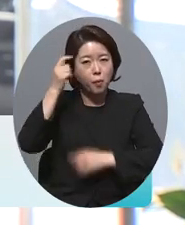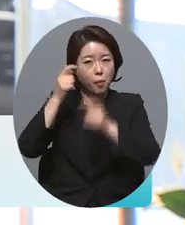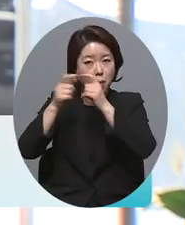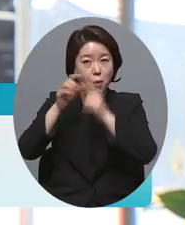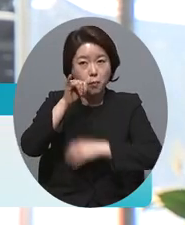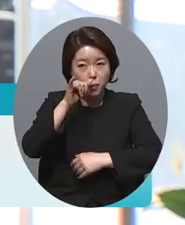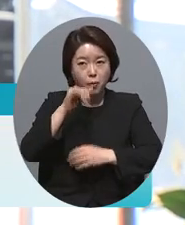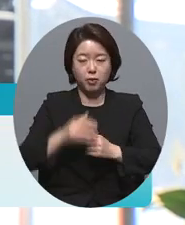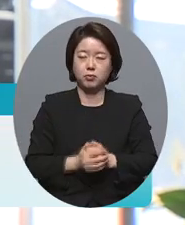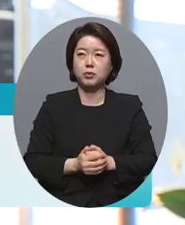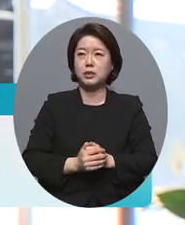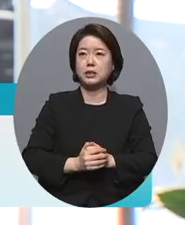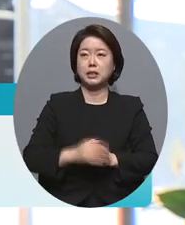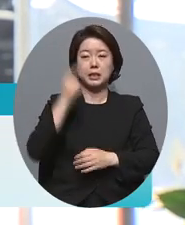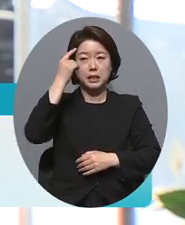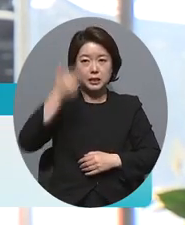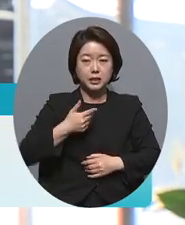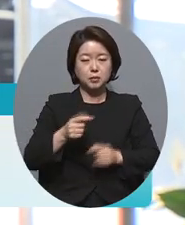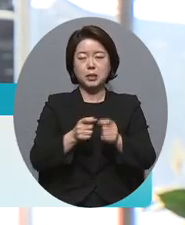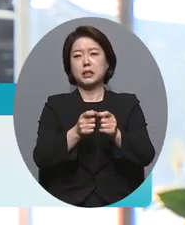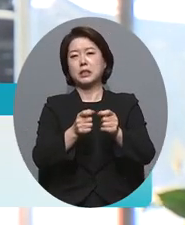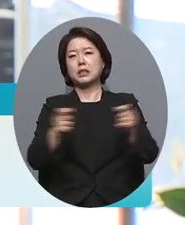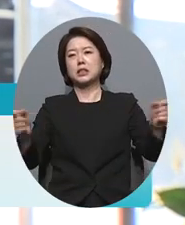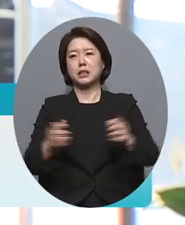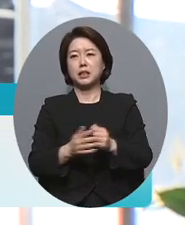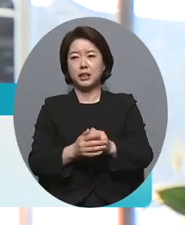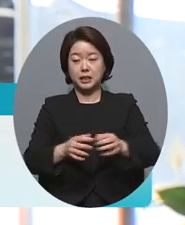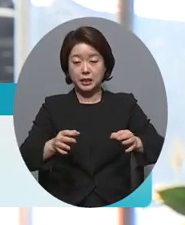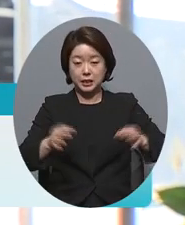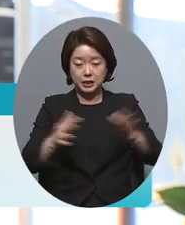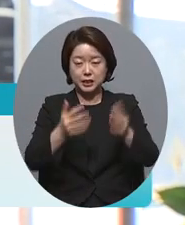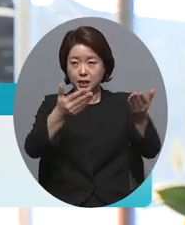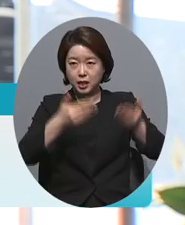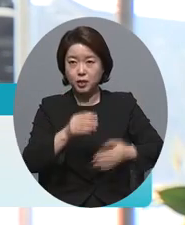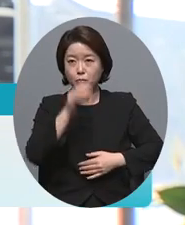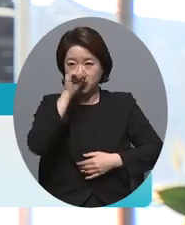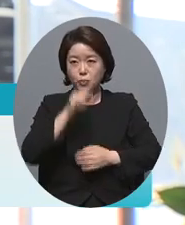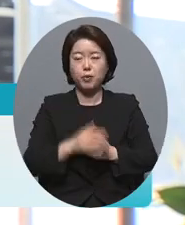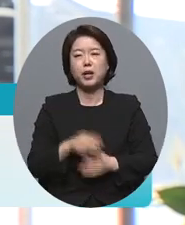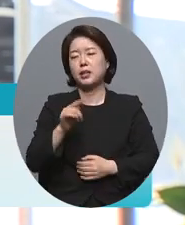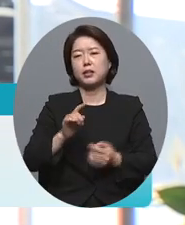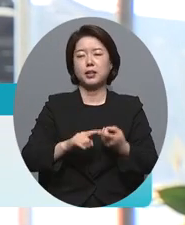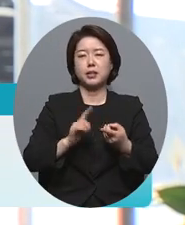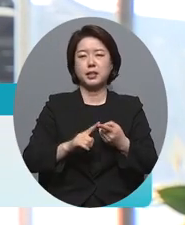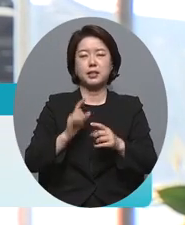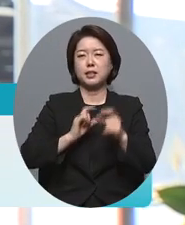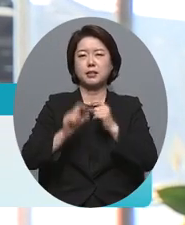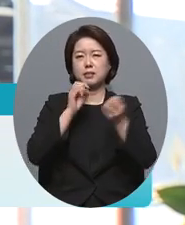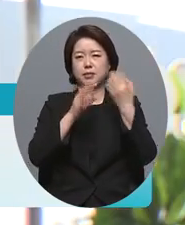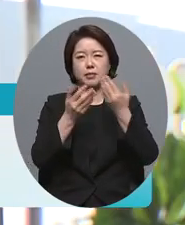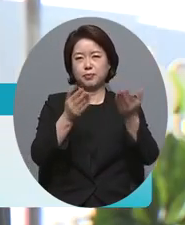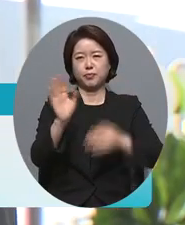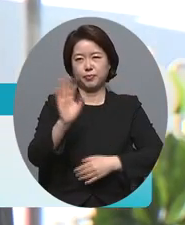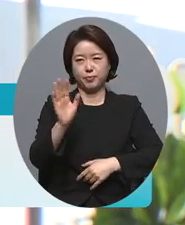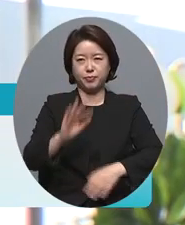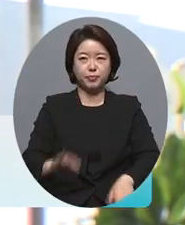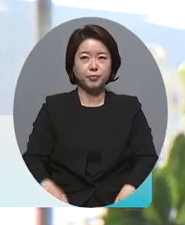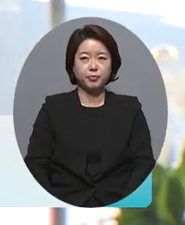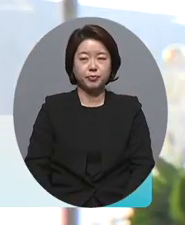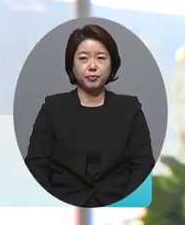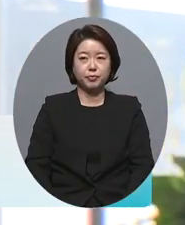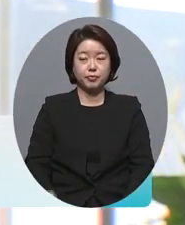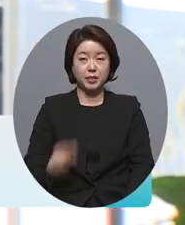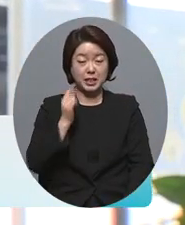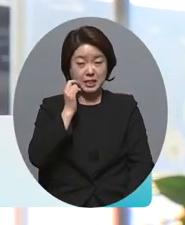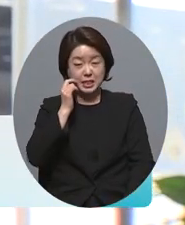혹시 경찰력을 포함한 인권력 투입도 좀 고심을 하고 계신 겁니까? 질문이 좀 길다. 짧게 해주시면 좋겠는데 거기에 대해서는 더 답변 안 할게요. 차장관